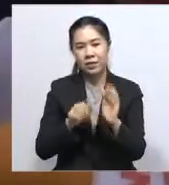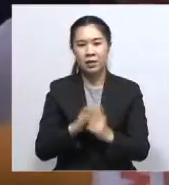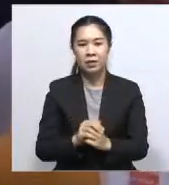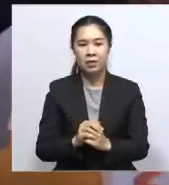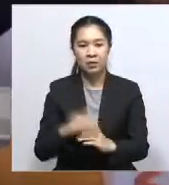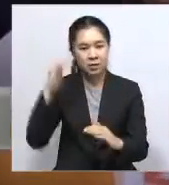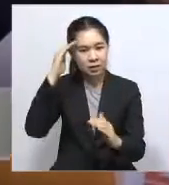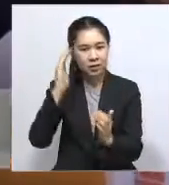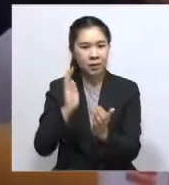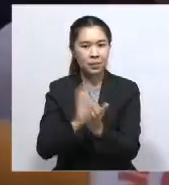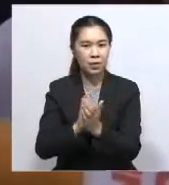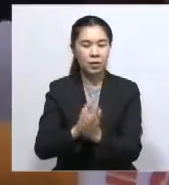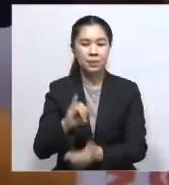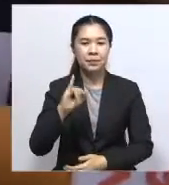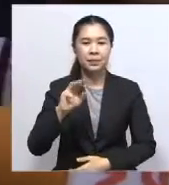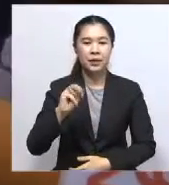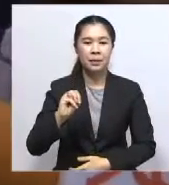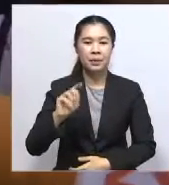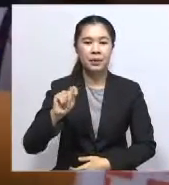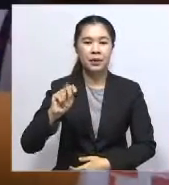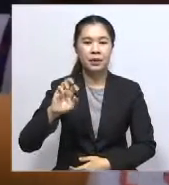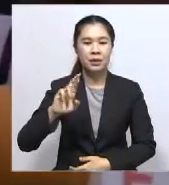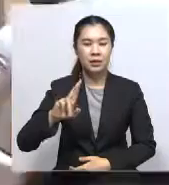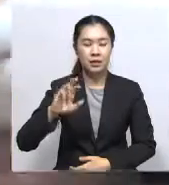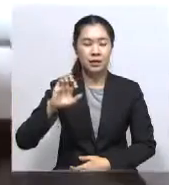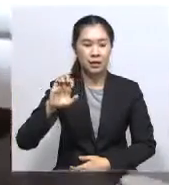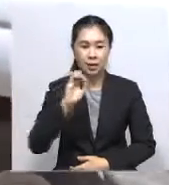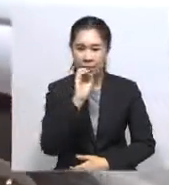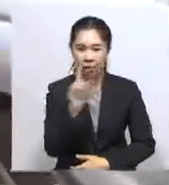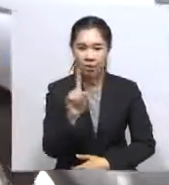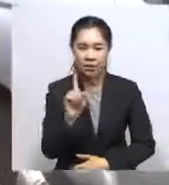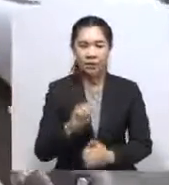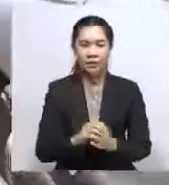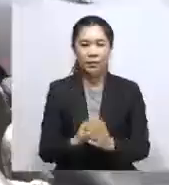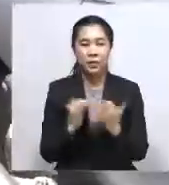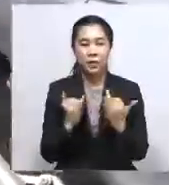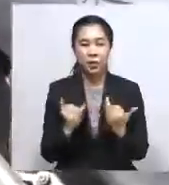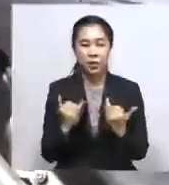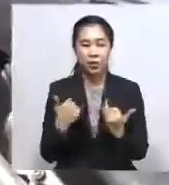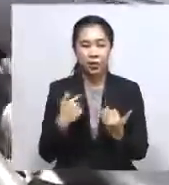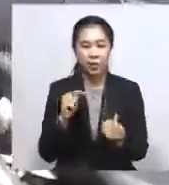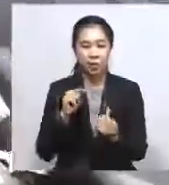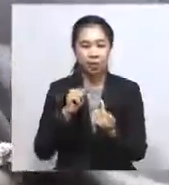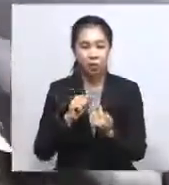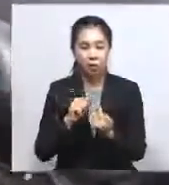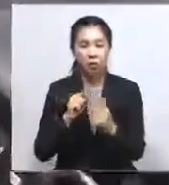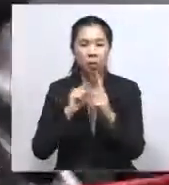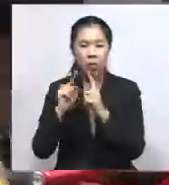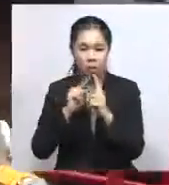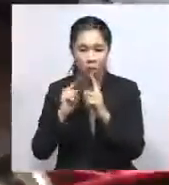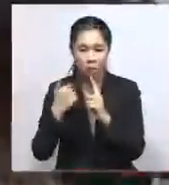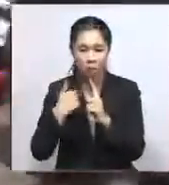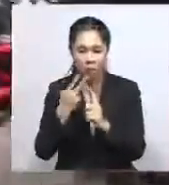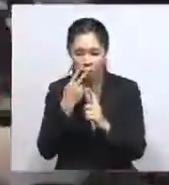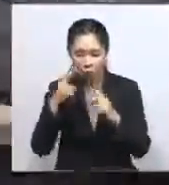ของพลตำรวจตรีไมตรีฉิมเฉิดผู้บังคับการกองปราบปรามเปิดเผยนะคะว่าตอนนี้เนี่ยอยู่ในระหว่างการประสานงานเพื่อตรว